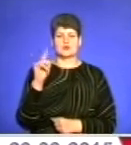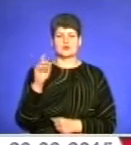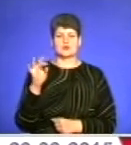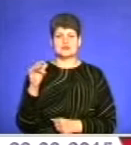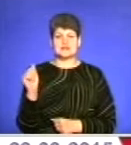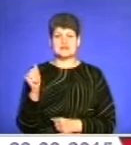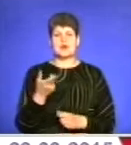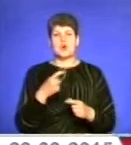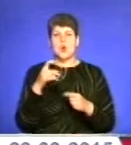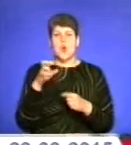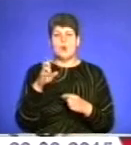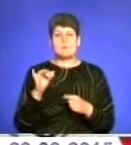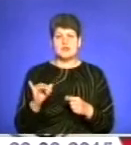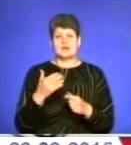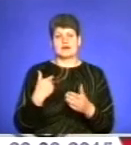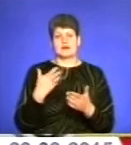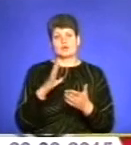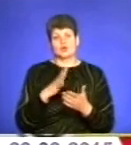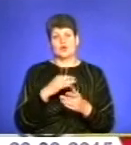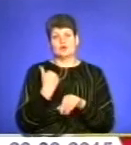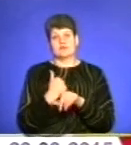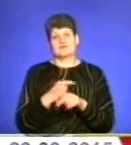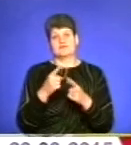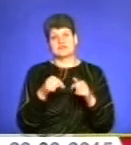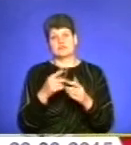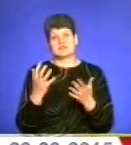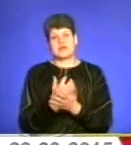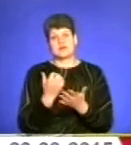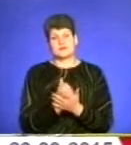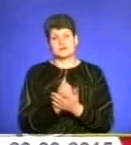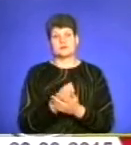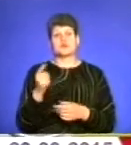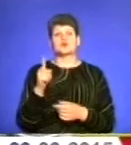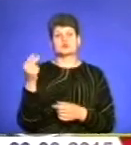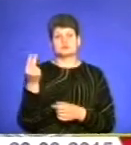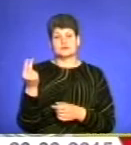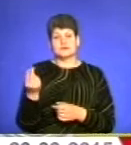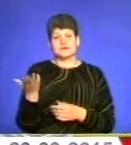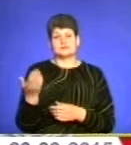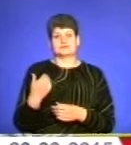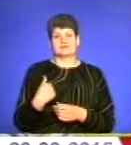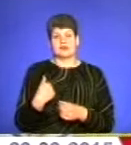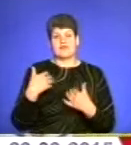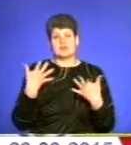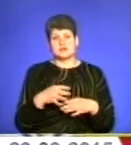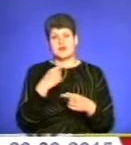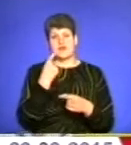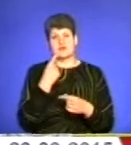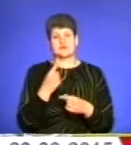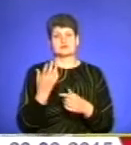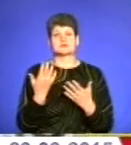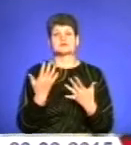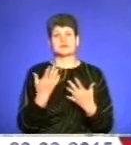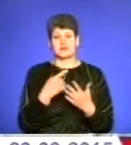яке плавно стало основним видом заробітку. Що малювати? Ну, тут я вже і казав. За скільки там,